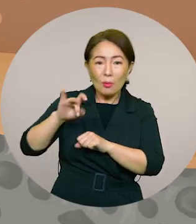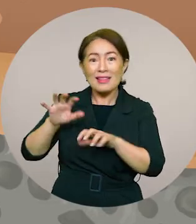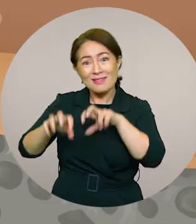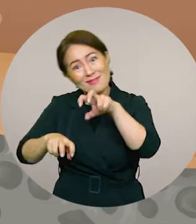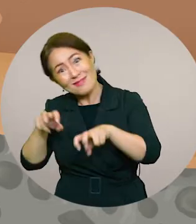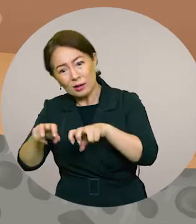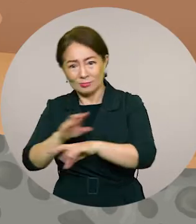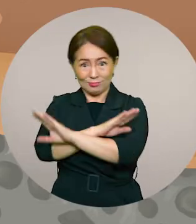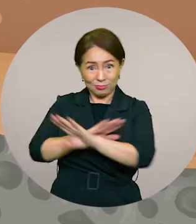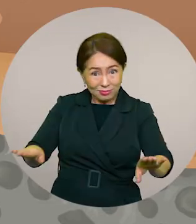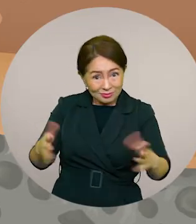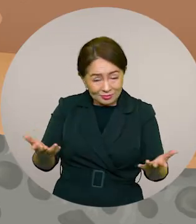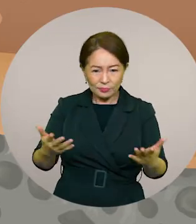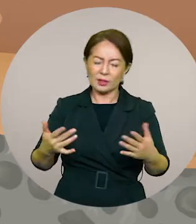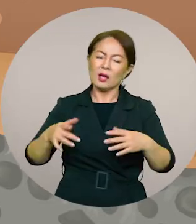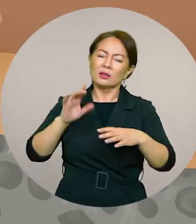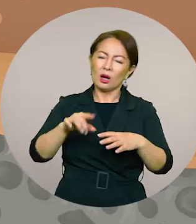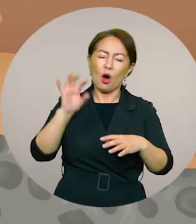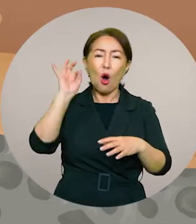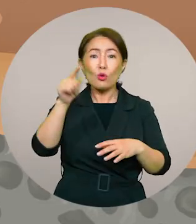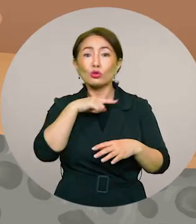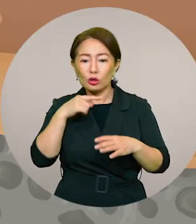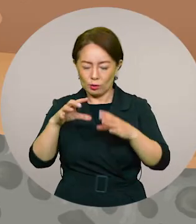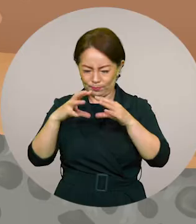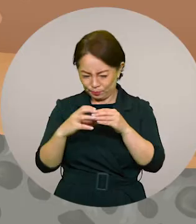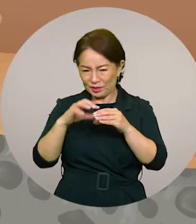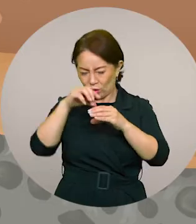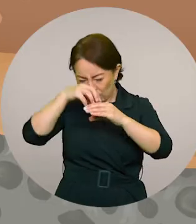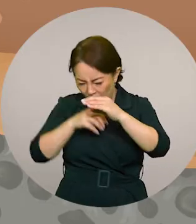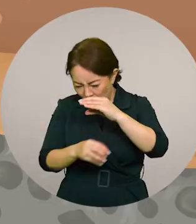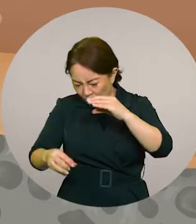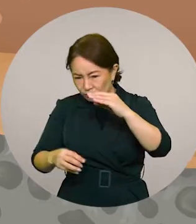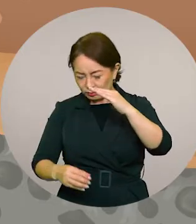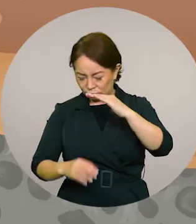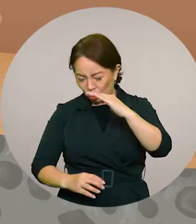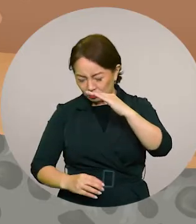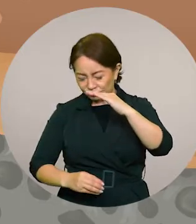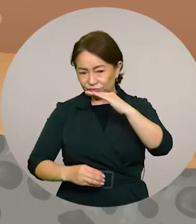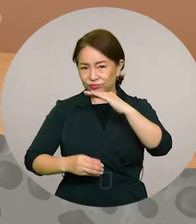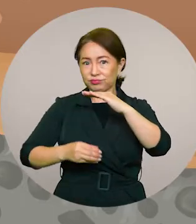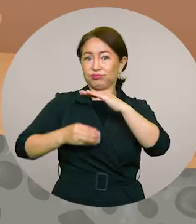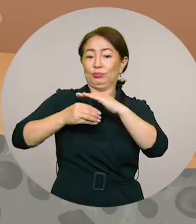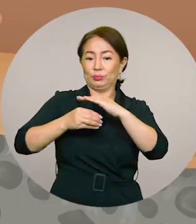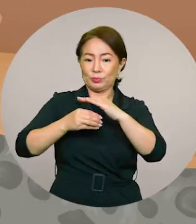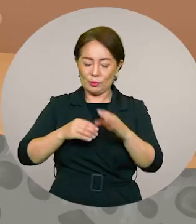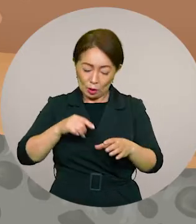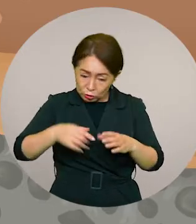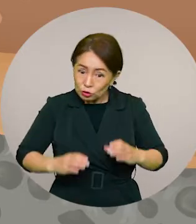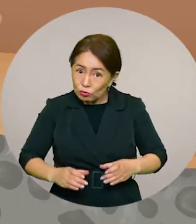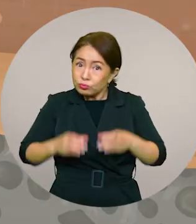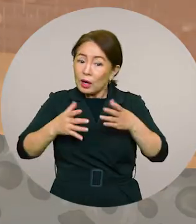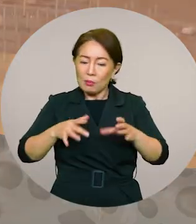үргэлжилжээ. Олон сая жилийн дараа оюу толгоон хөдрийн биет 1300 м-ийн гүнд хүртэл өргөгдөн олборлолт хийхэд ойртсон